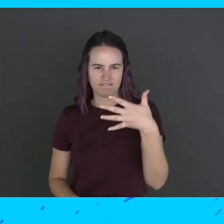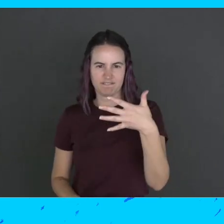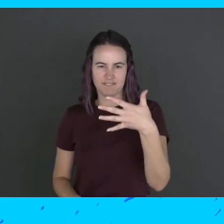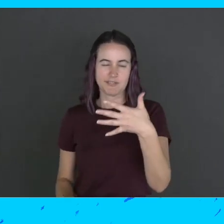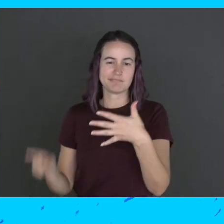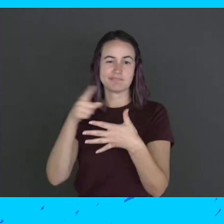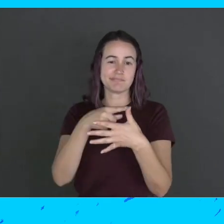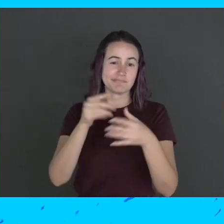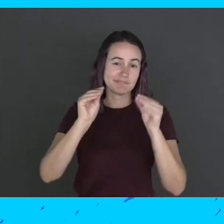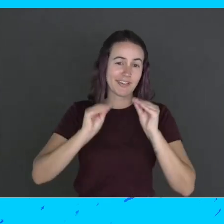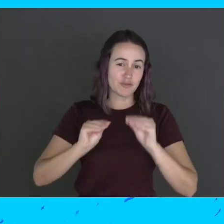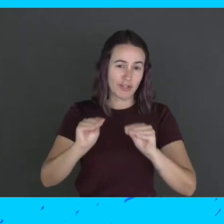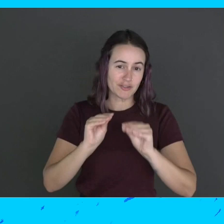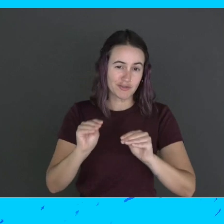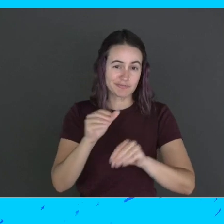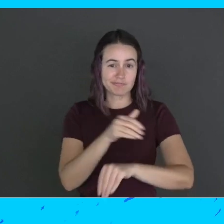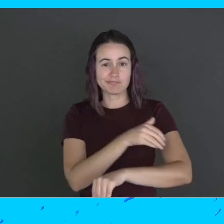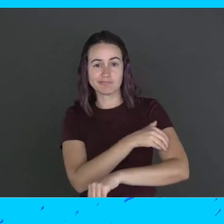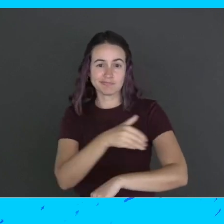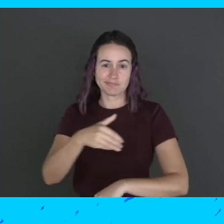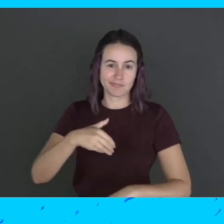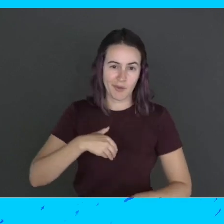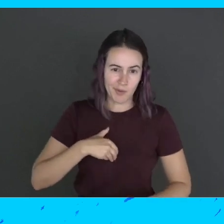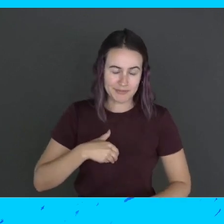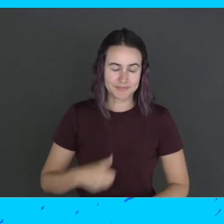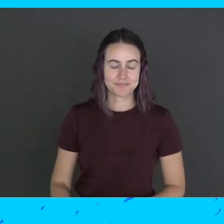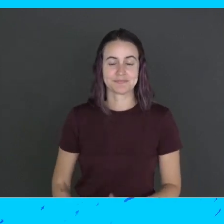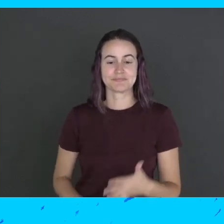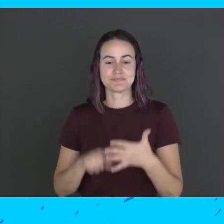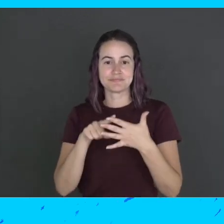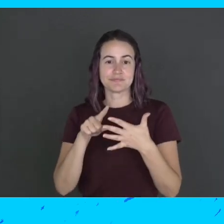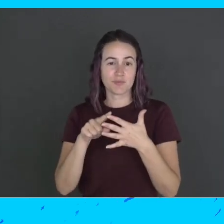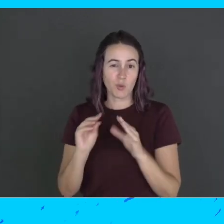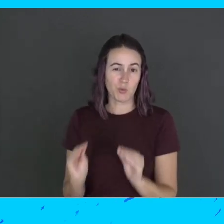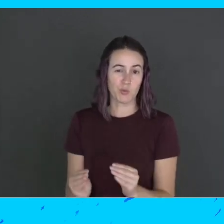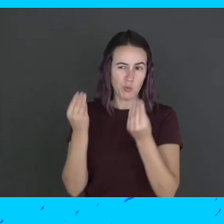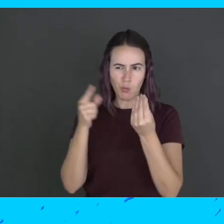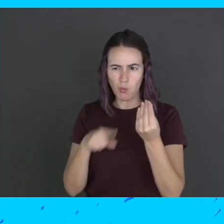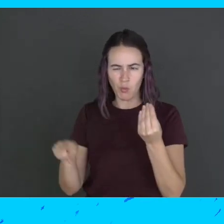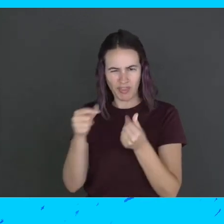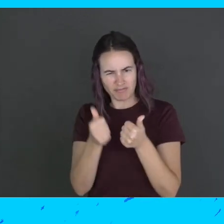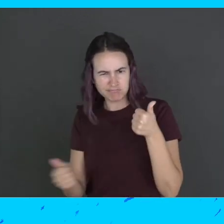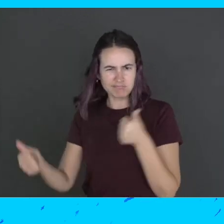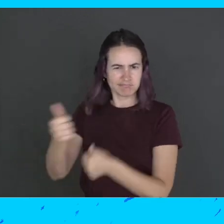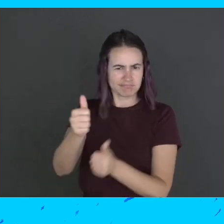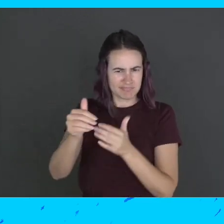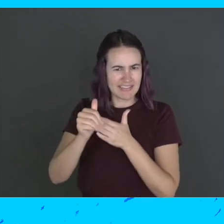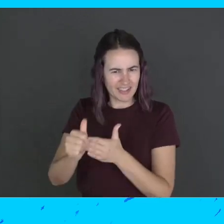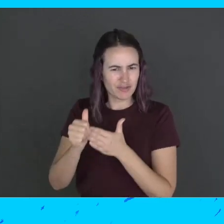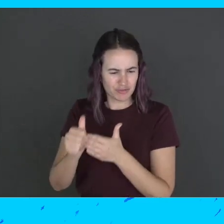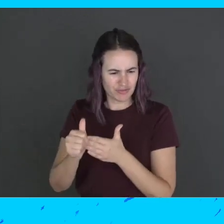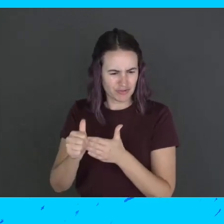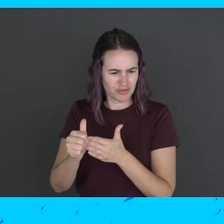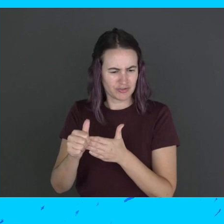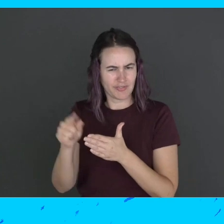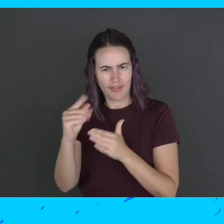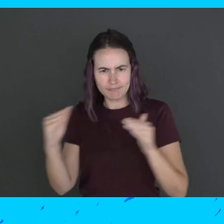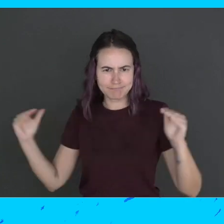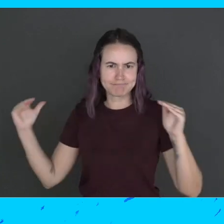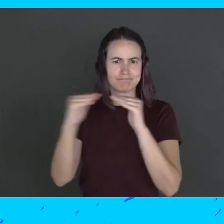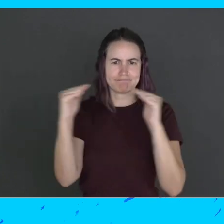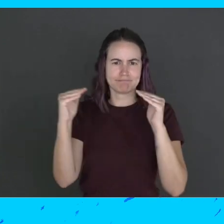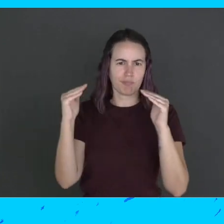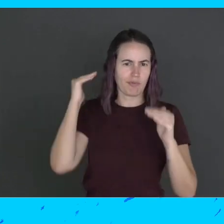l'autonomisation, ensuite les jeunes comme leaders et considérés comme partenaires de